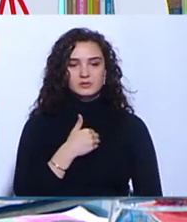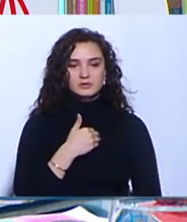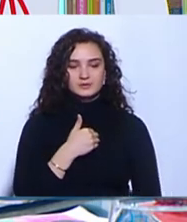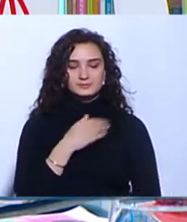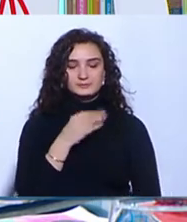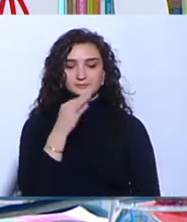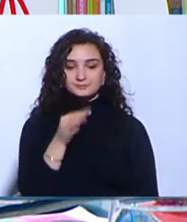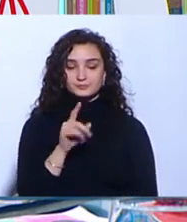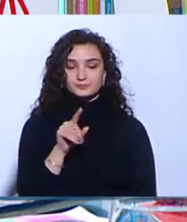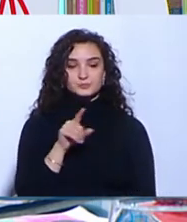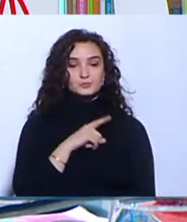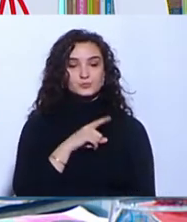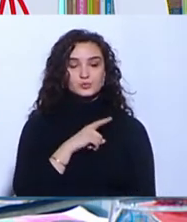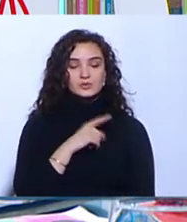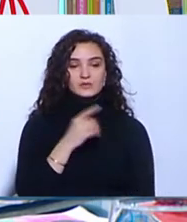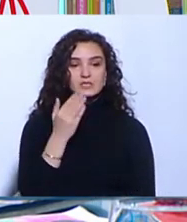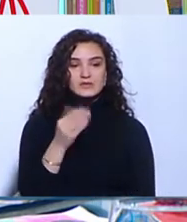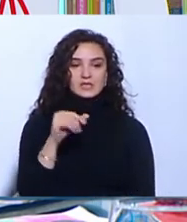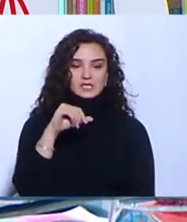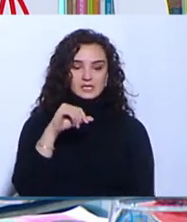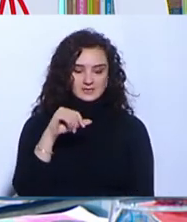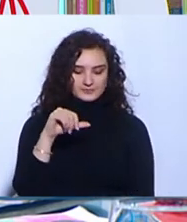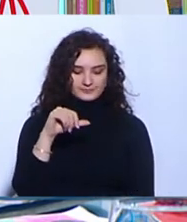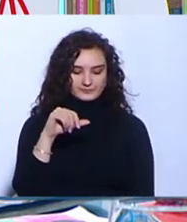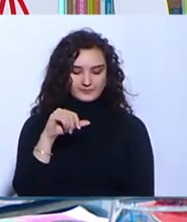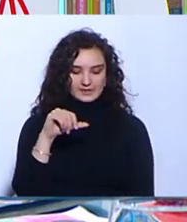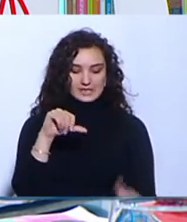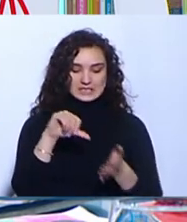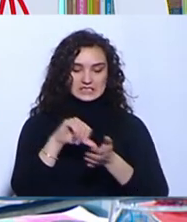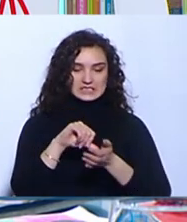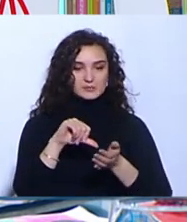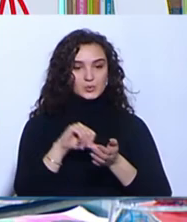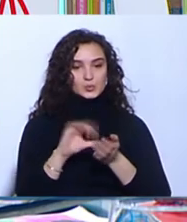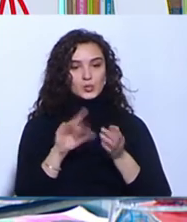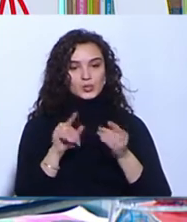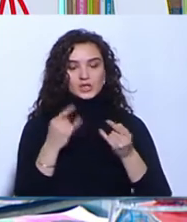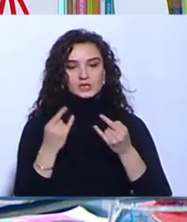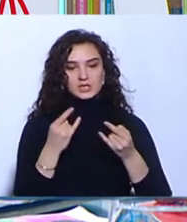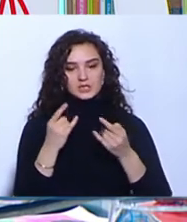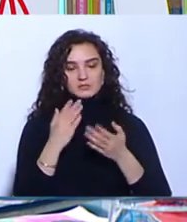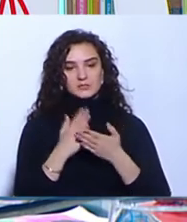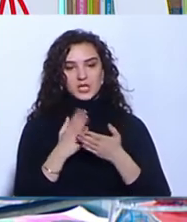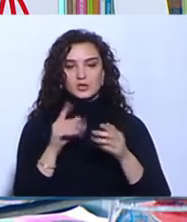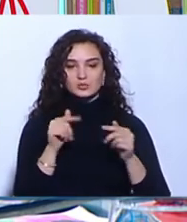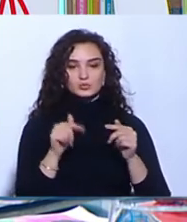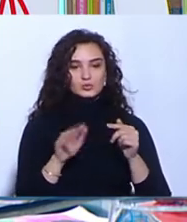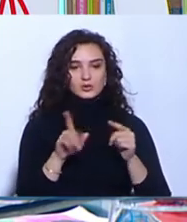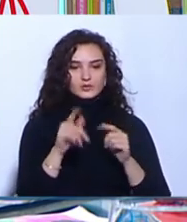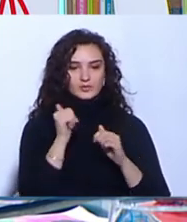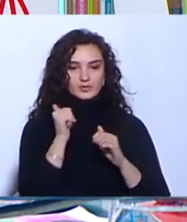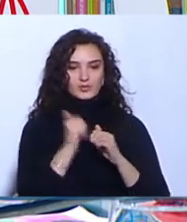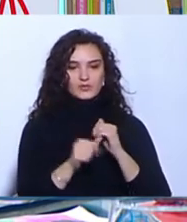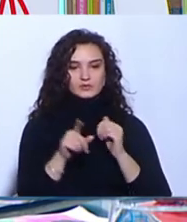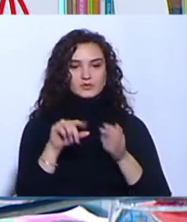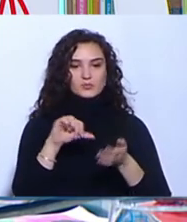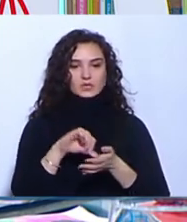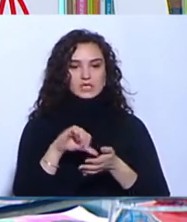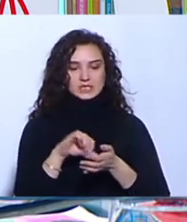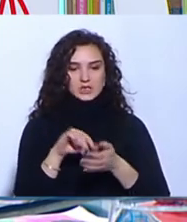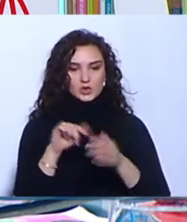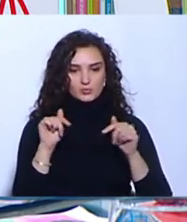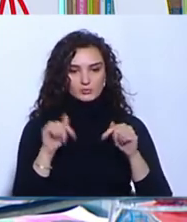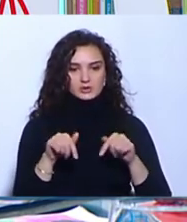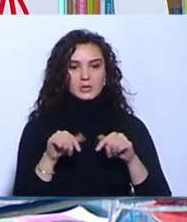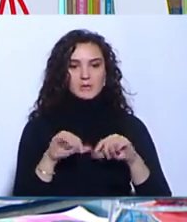ისიც ვთქვა, რომ მიუხედავად იმისა, თქვენ ესწრებით თუ არა ამ გადაცემებს, უშუალოდ ხართ თუ არა სტუდიაში, თქვენ ყოველთვის მონაწილეობთ